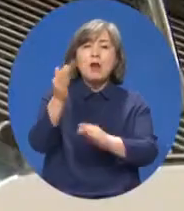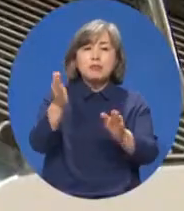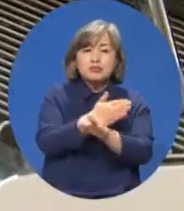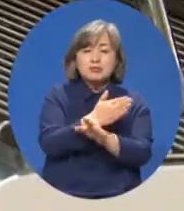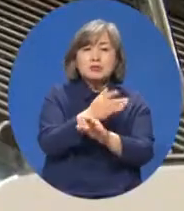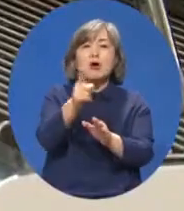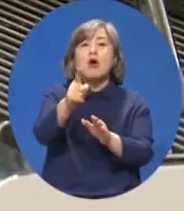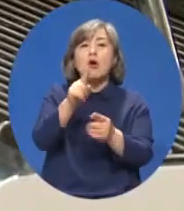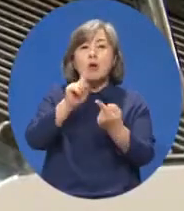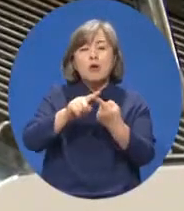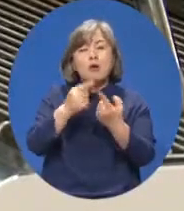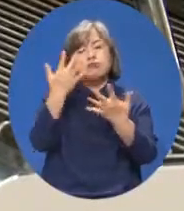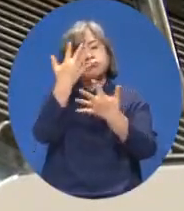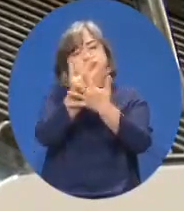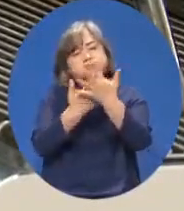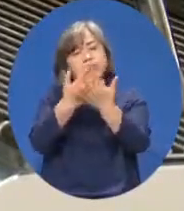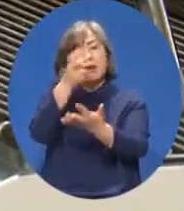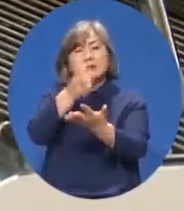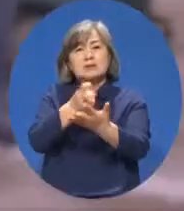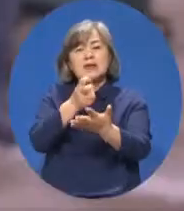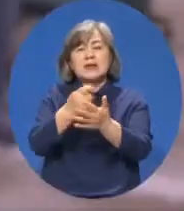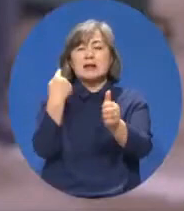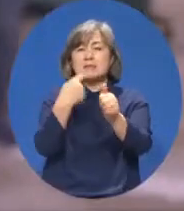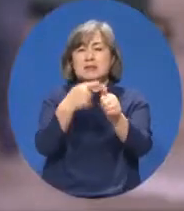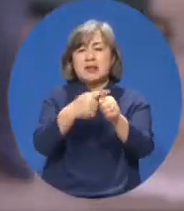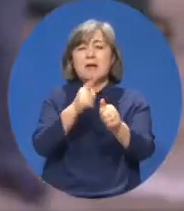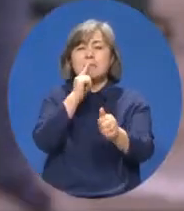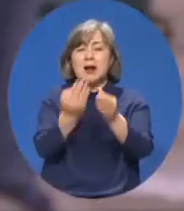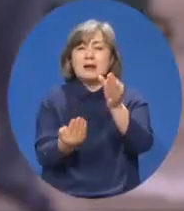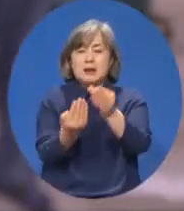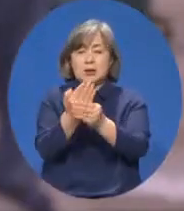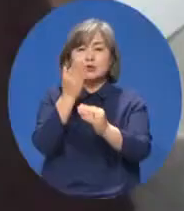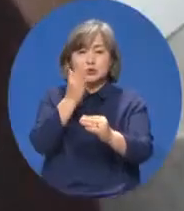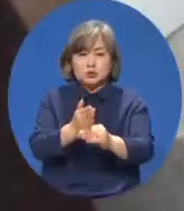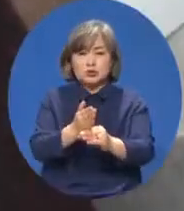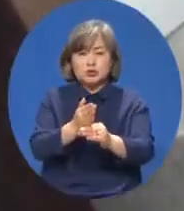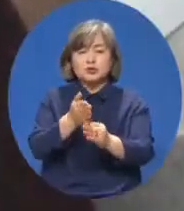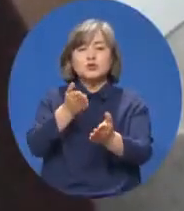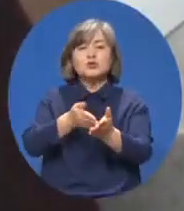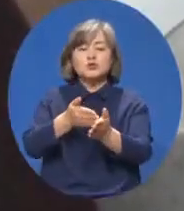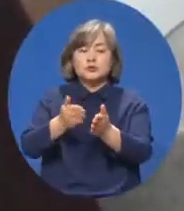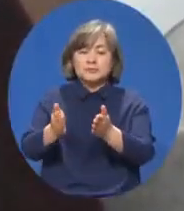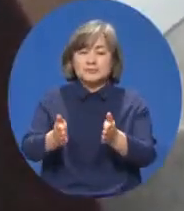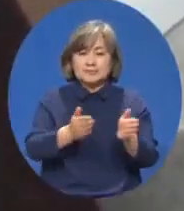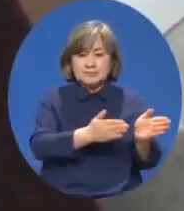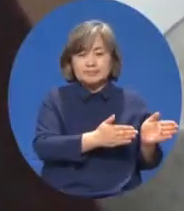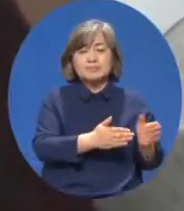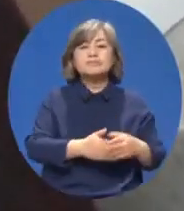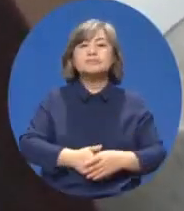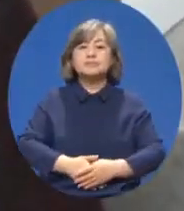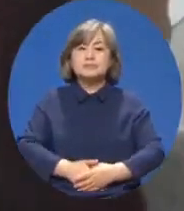대상 자체가 모호한 정책이라는 비판을 피하기 어려워 보입니다. MBC 뉴스 유리홍입니다.